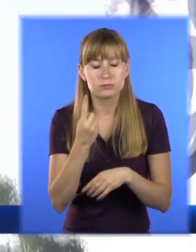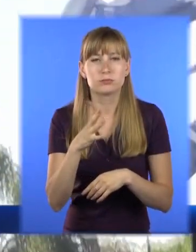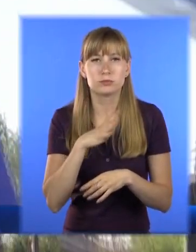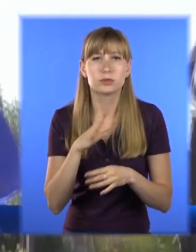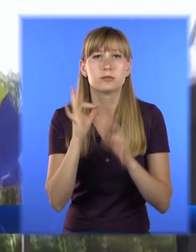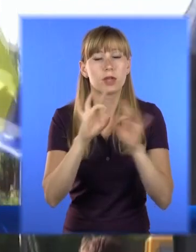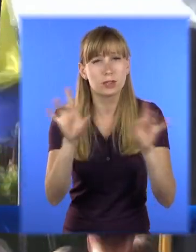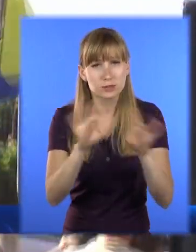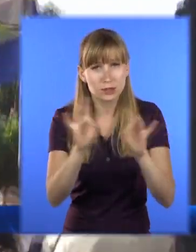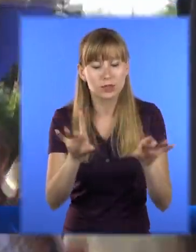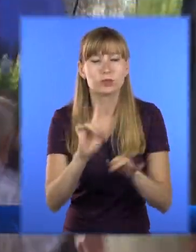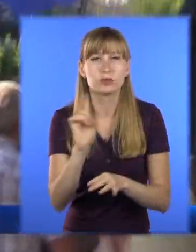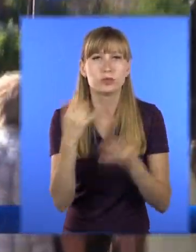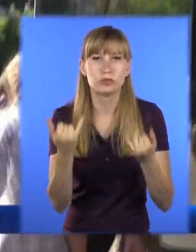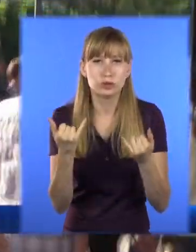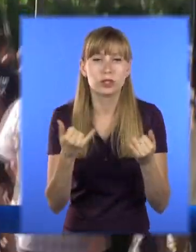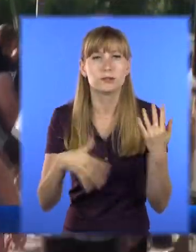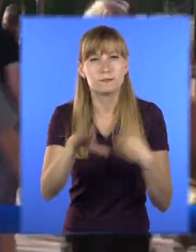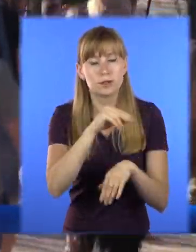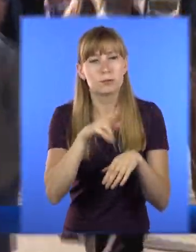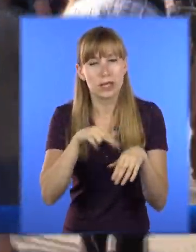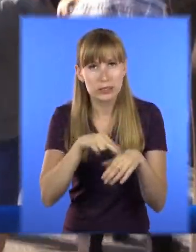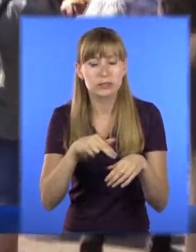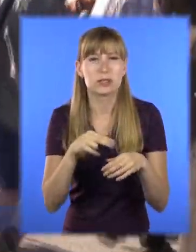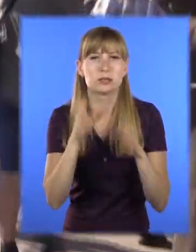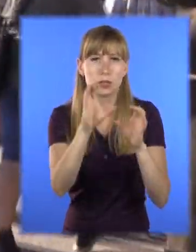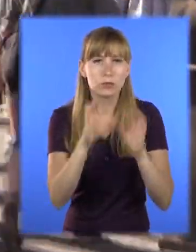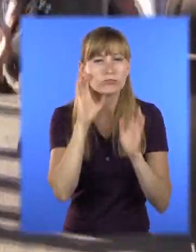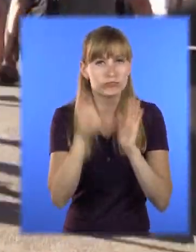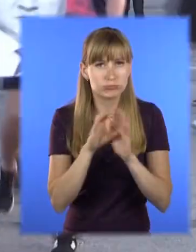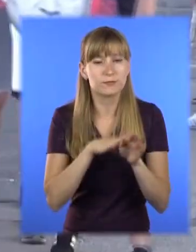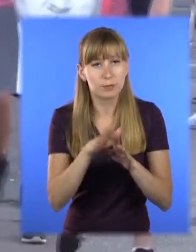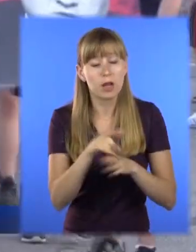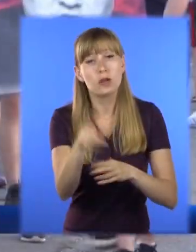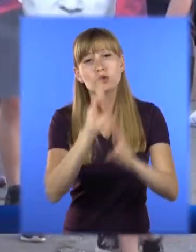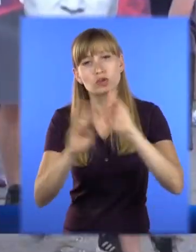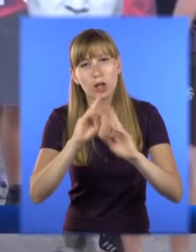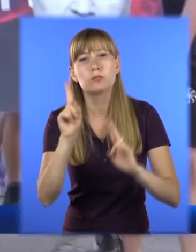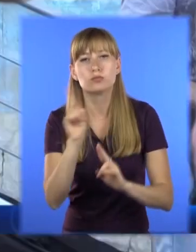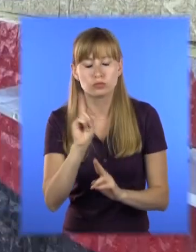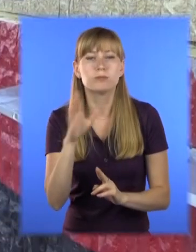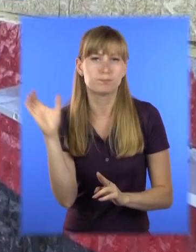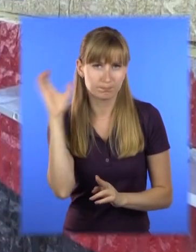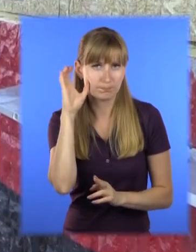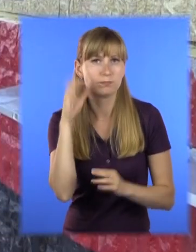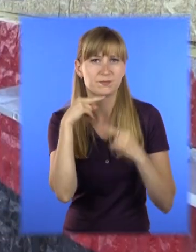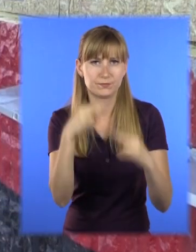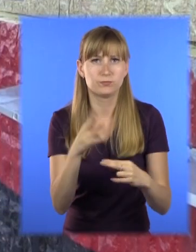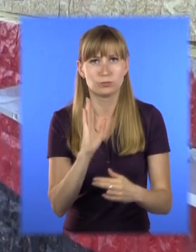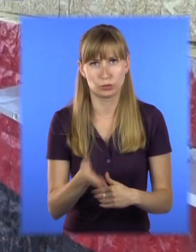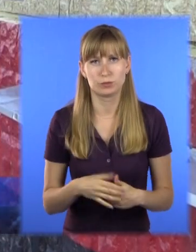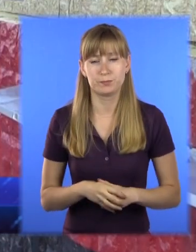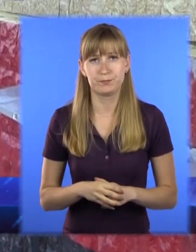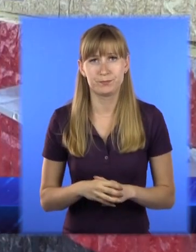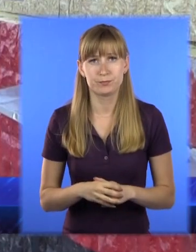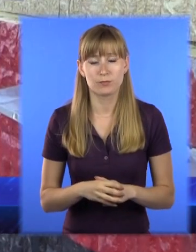зараз правоохоронці діють в рамках закону, проте усі скарги мітингувальників він враховує.